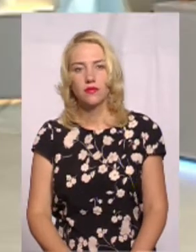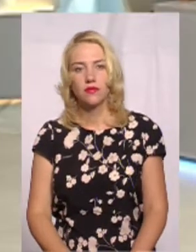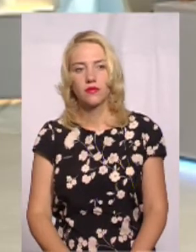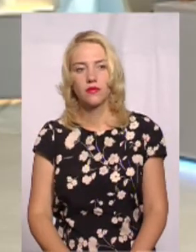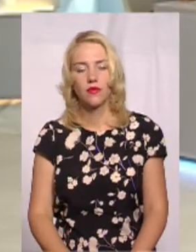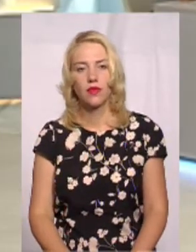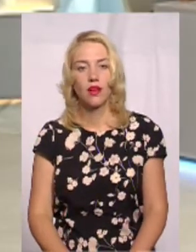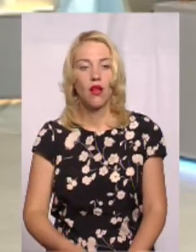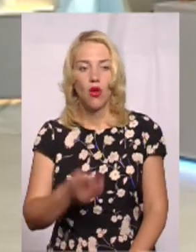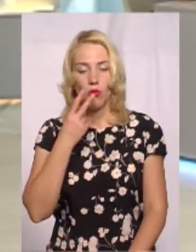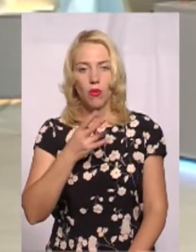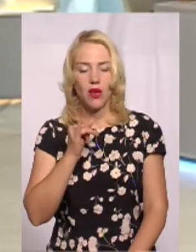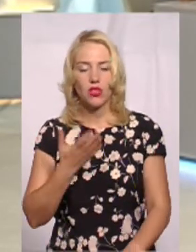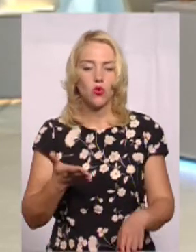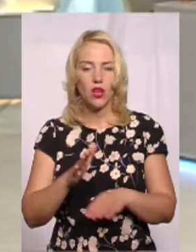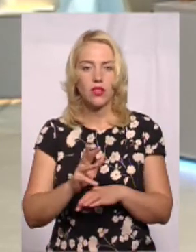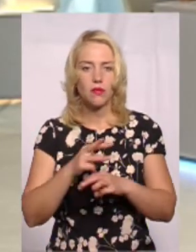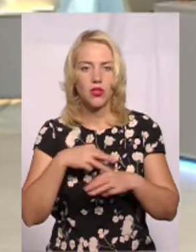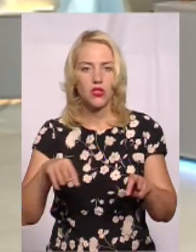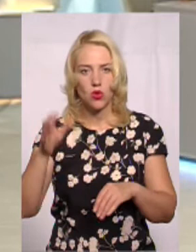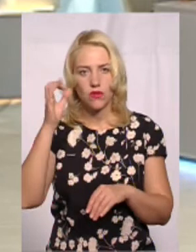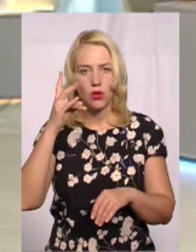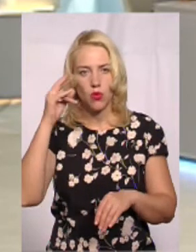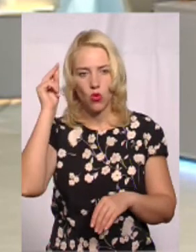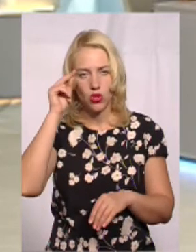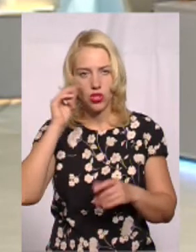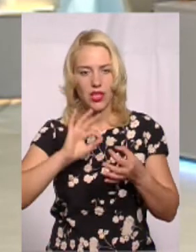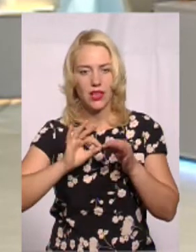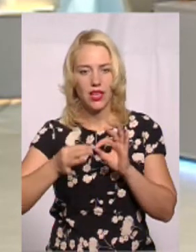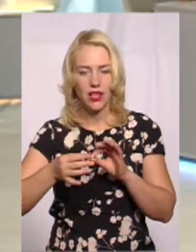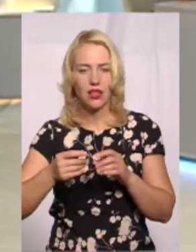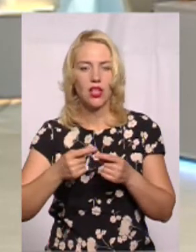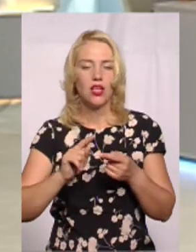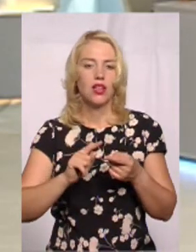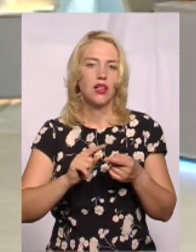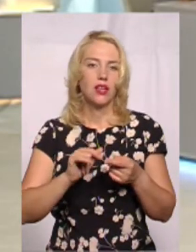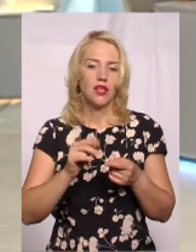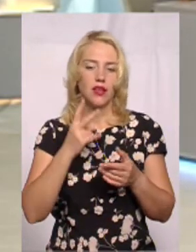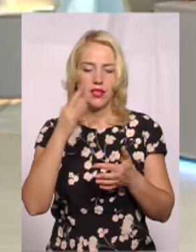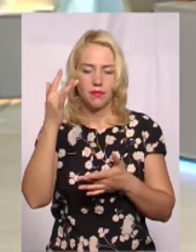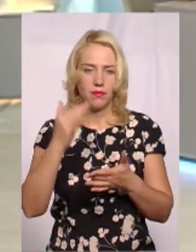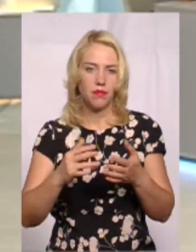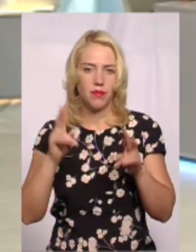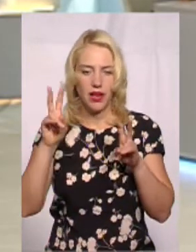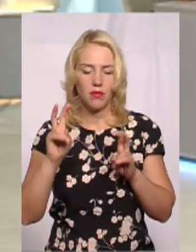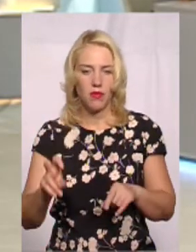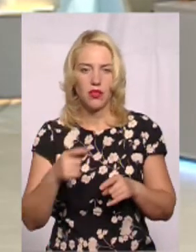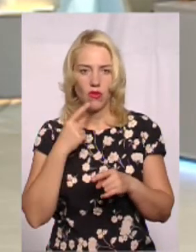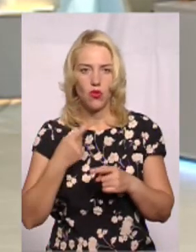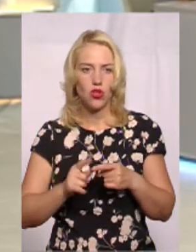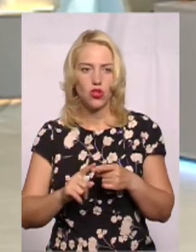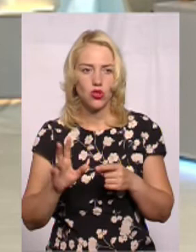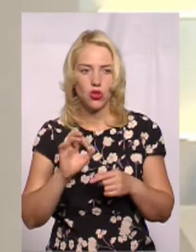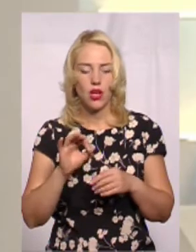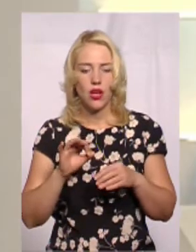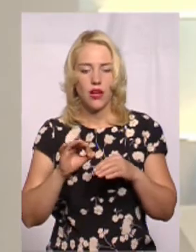пане Олександре, от побачила у наказі Міносвіти про учнівський інтернет олімпіади з низки предметів, прочитала, що витрати на їх організацію та